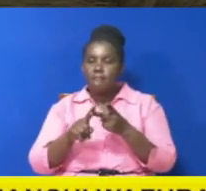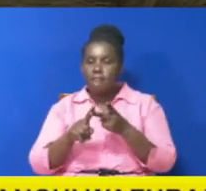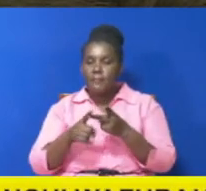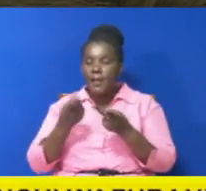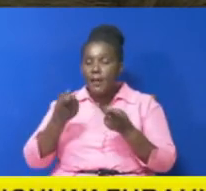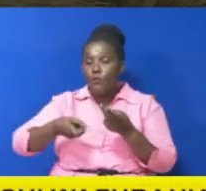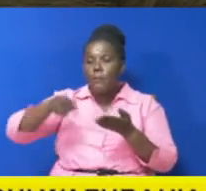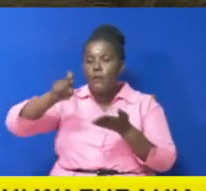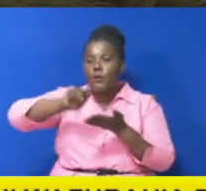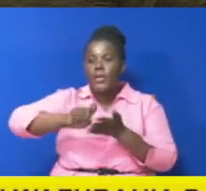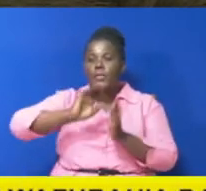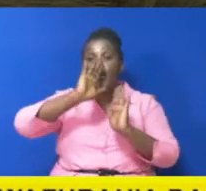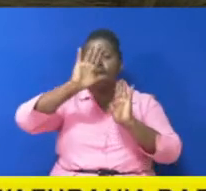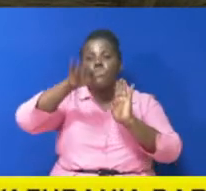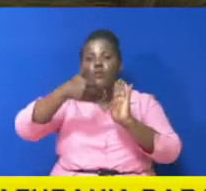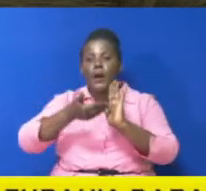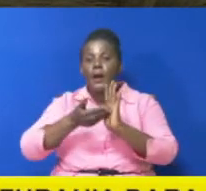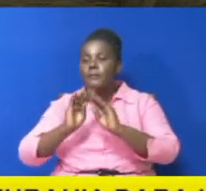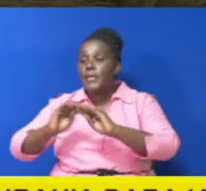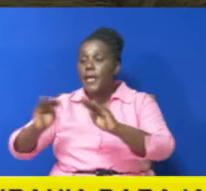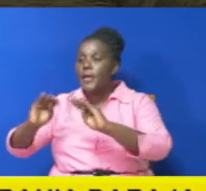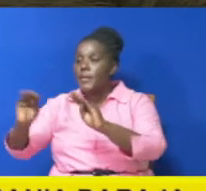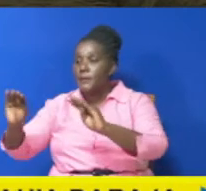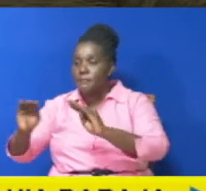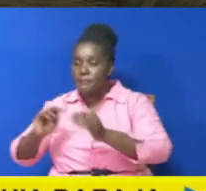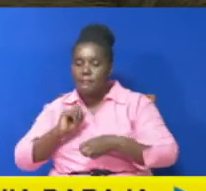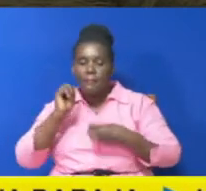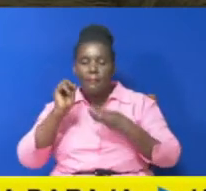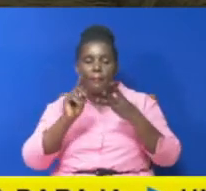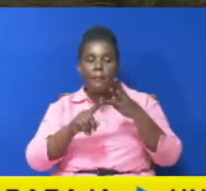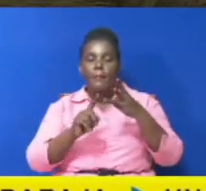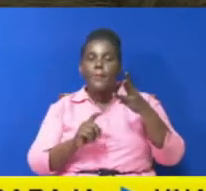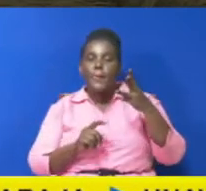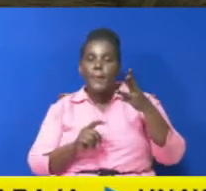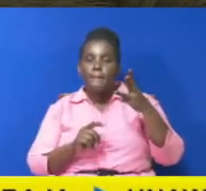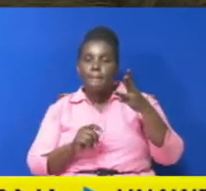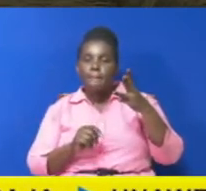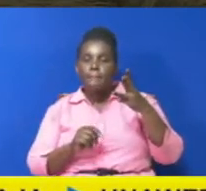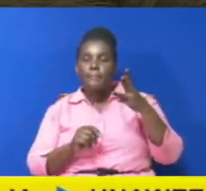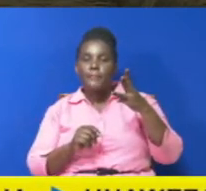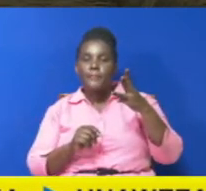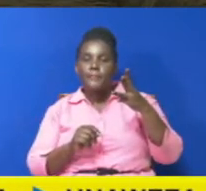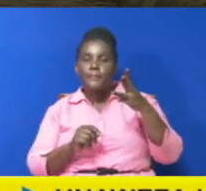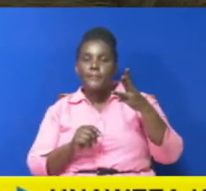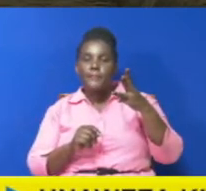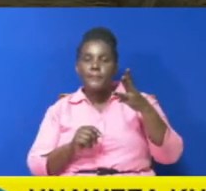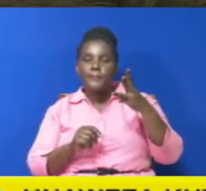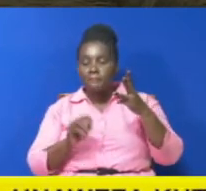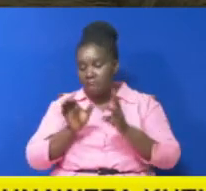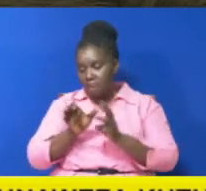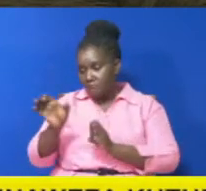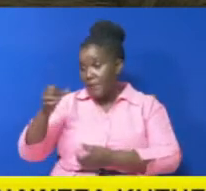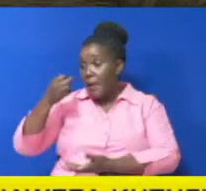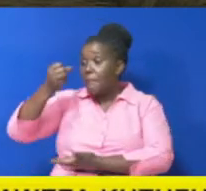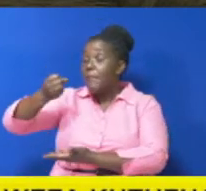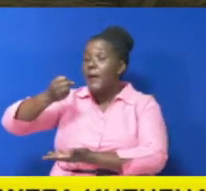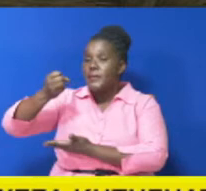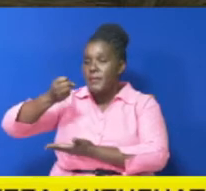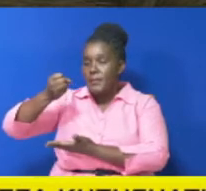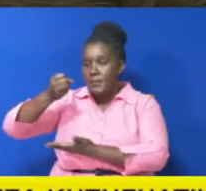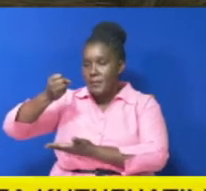Wameongeza programu za kutoa elimu kwa umma. Lakini pia tunaona wametenga budget kwa ajili ya